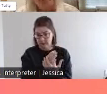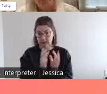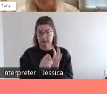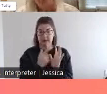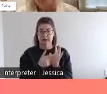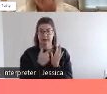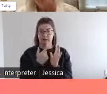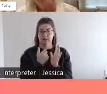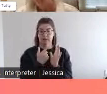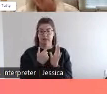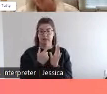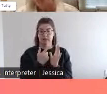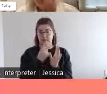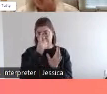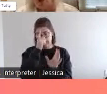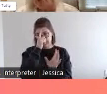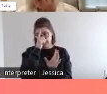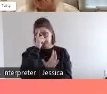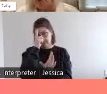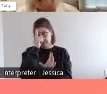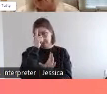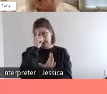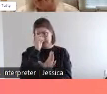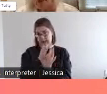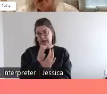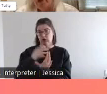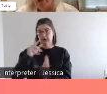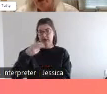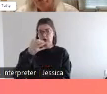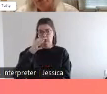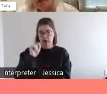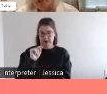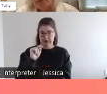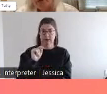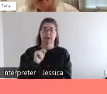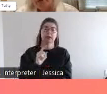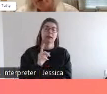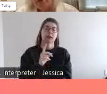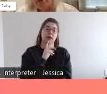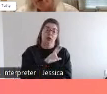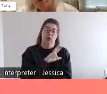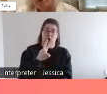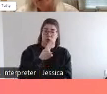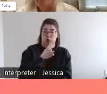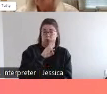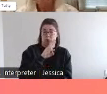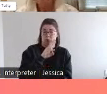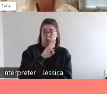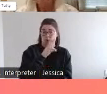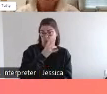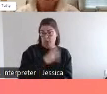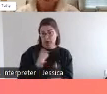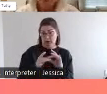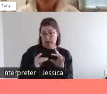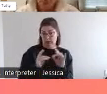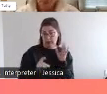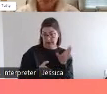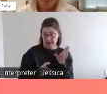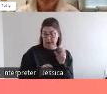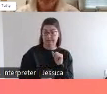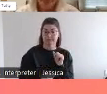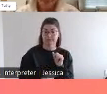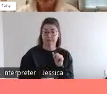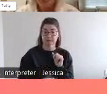d'interventions psychiatriques ou psychologiques. 32 femmes ont abordé ces interventions.